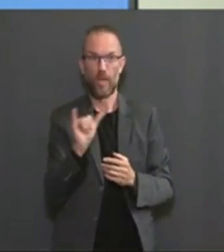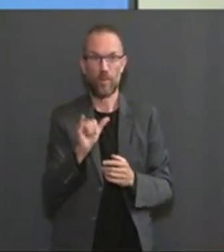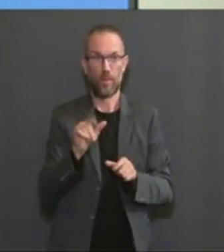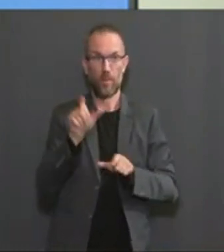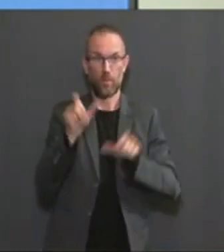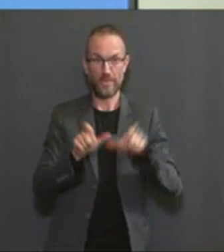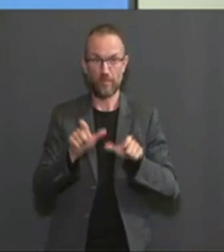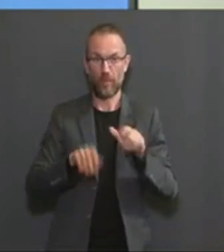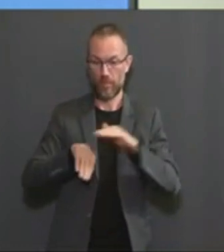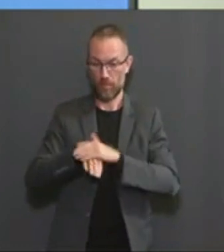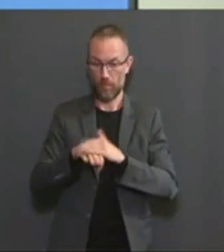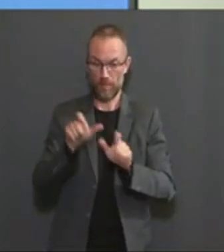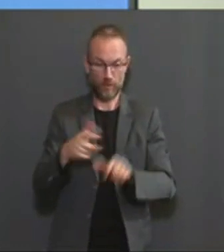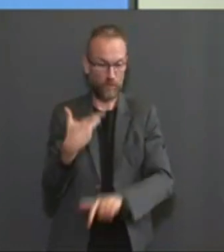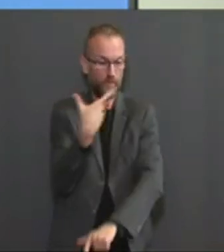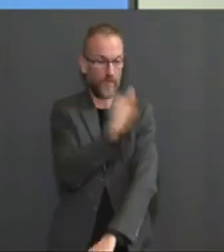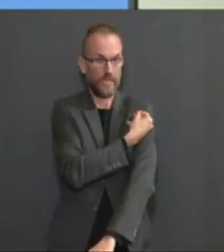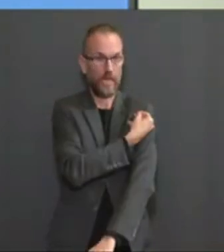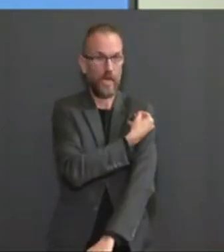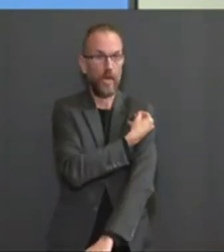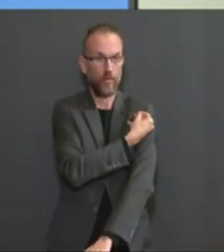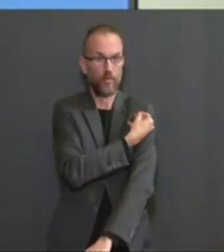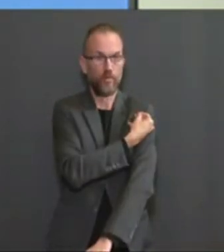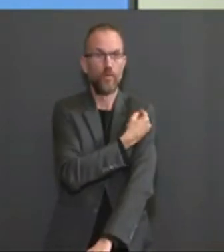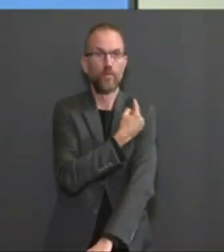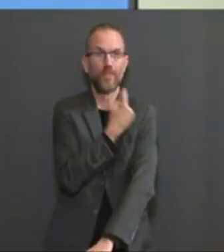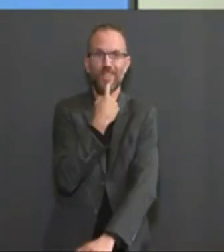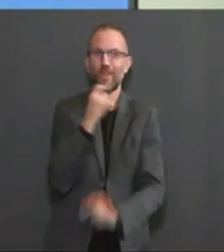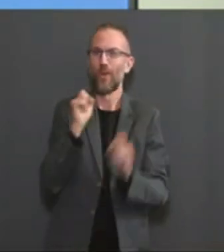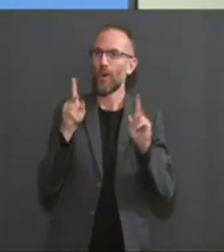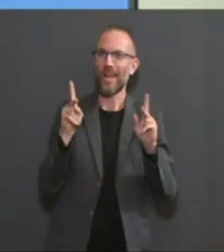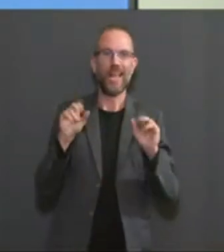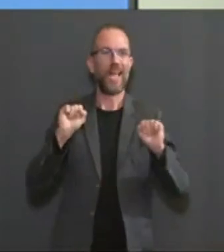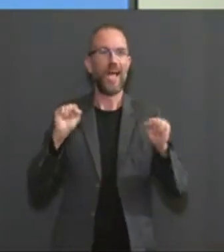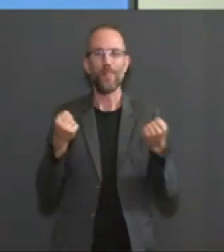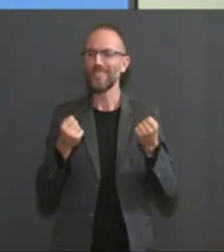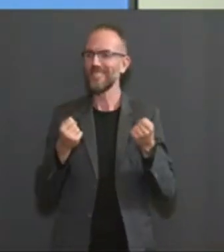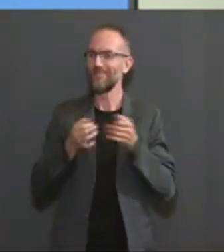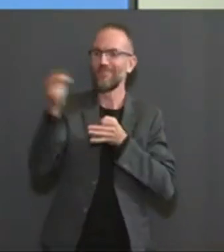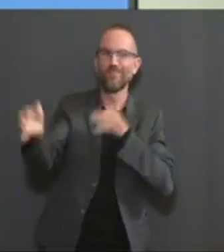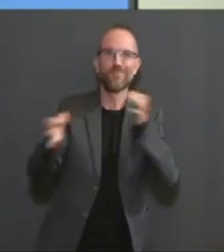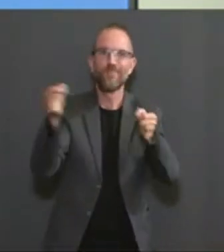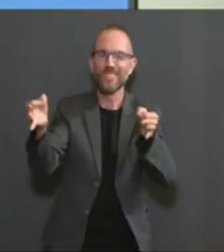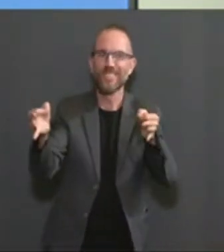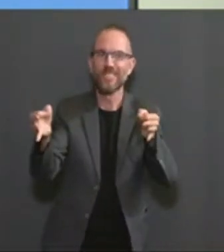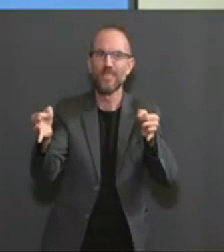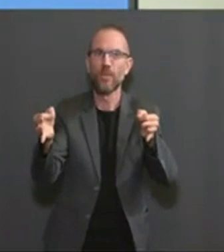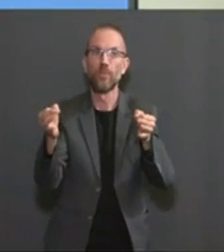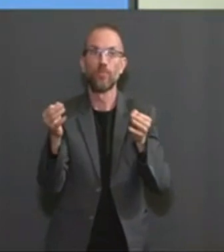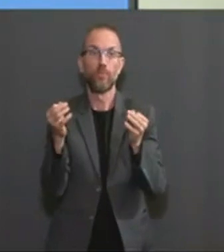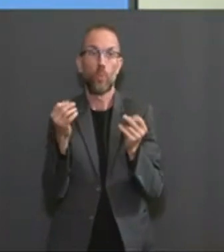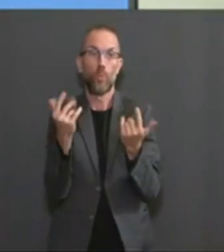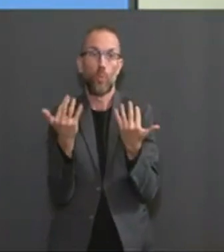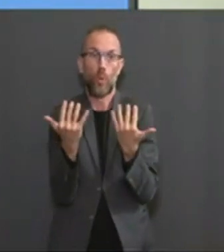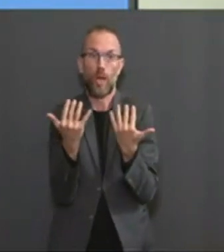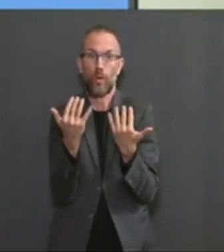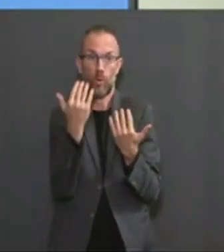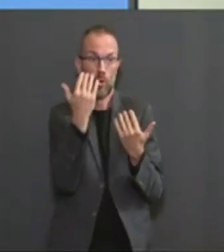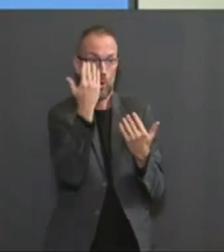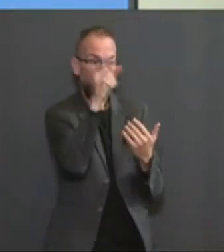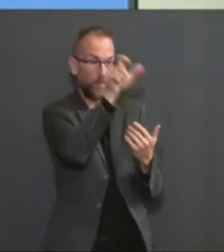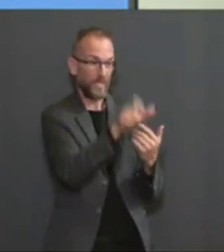non contaminatrices si par exemple elles ont été des contacts à haut risque de quelqu'un qui a fait la